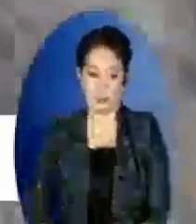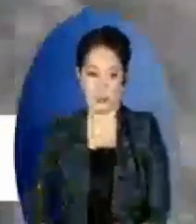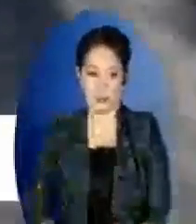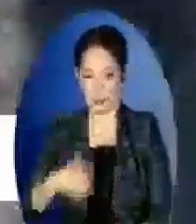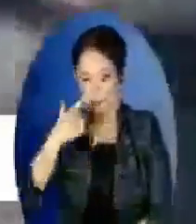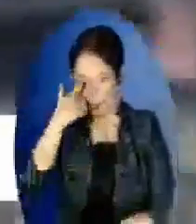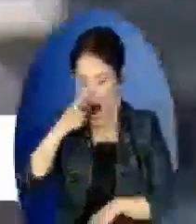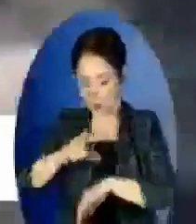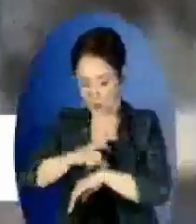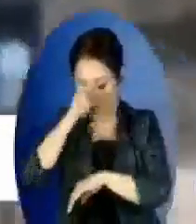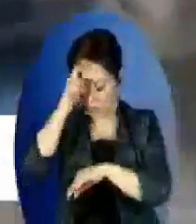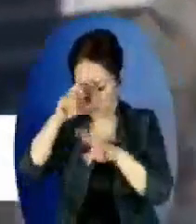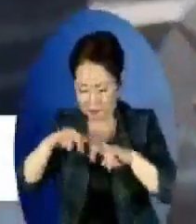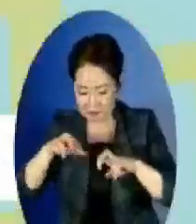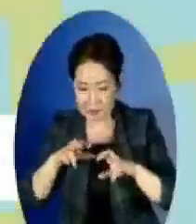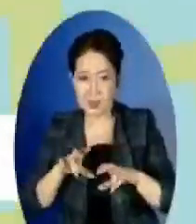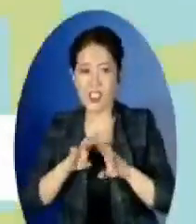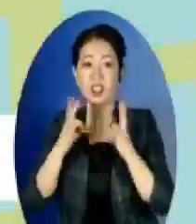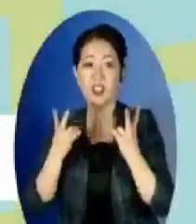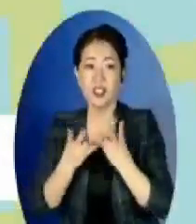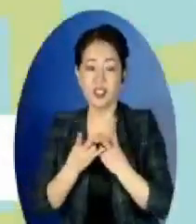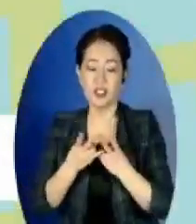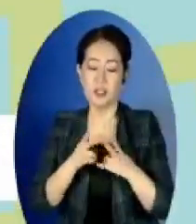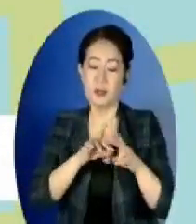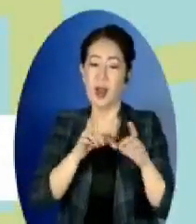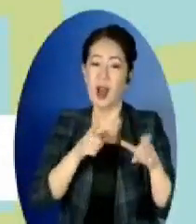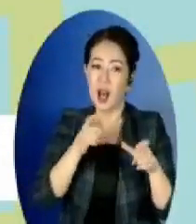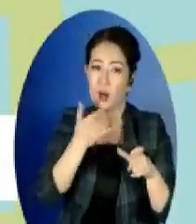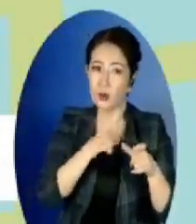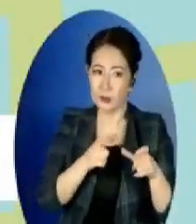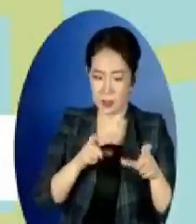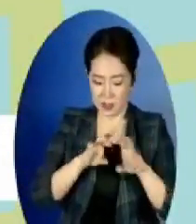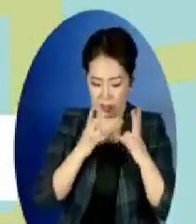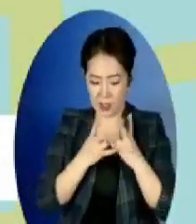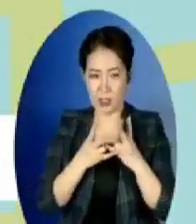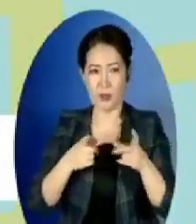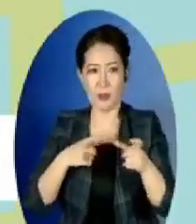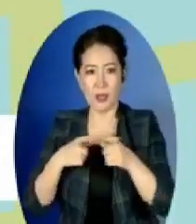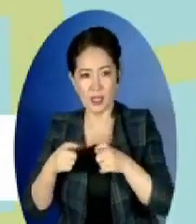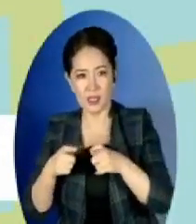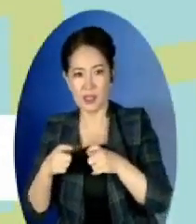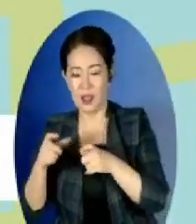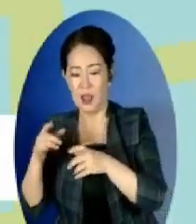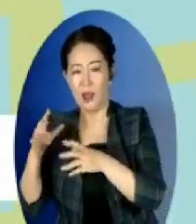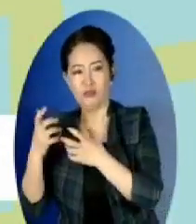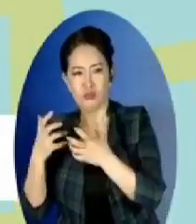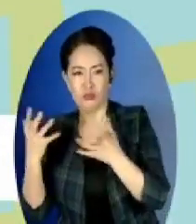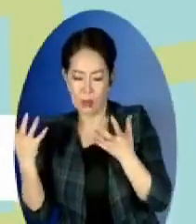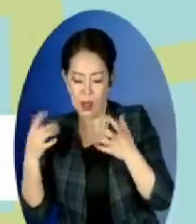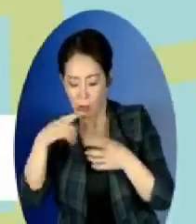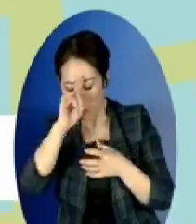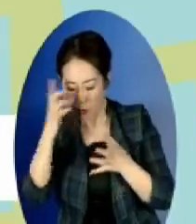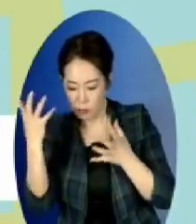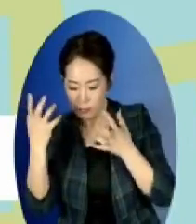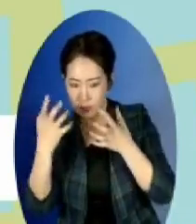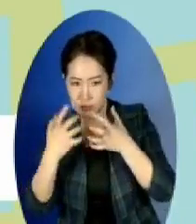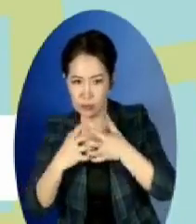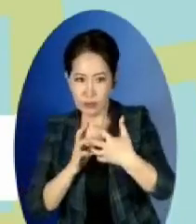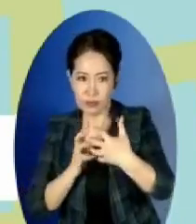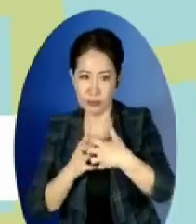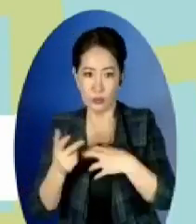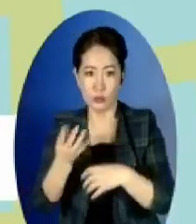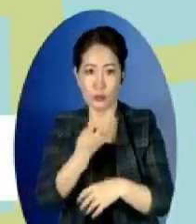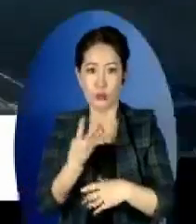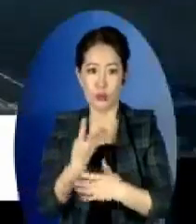Монгол эрдэмтэн нийгмийн эрүүл мэндийг нийгэм эдийн засаг, аж төрөх ёслол, ангаах ухааны дөрвөн замын үл зөрөгчөө. Харин альч улсын